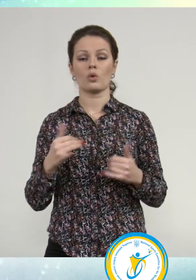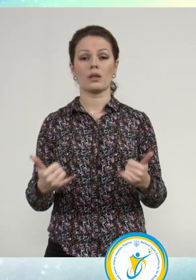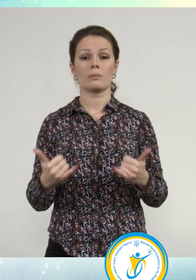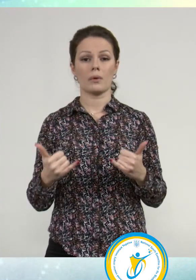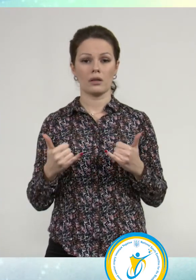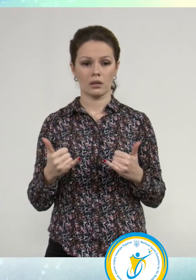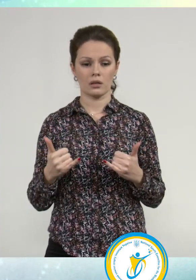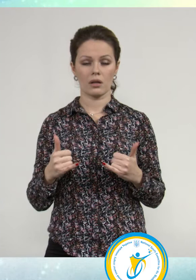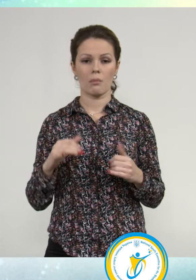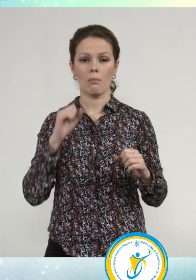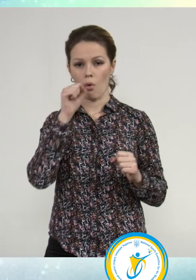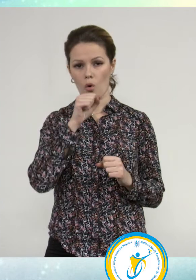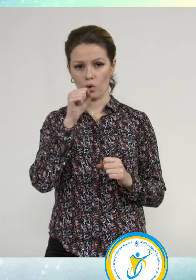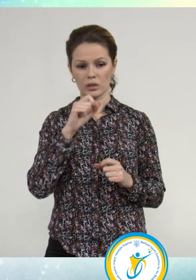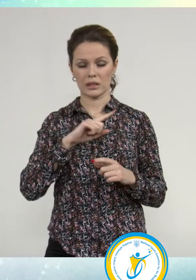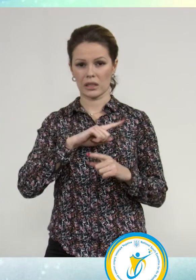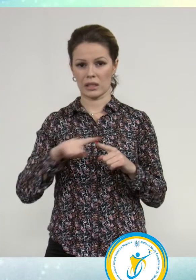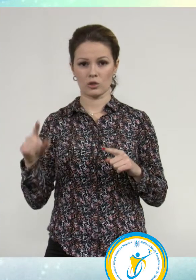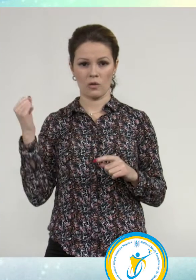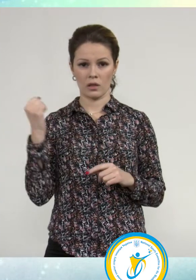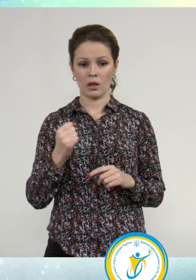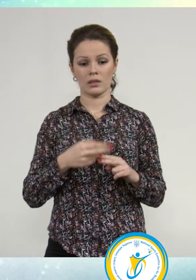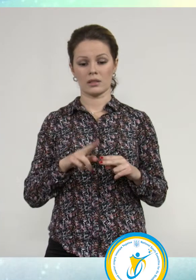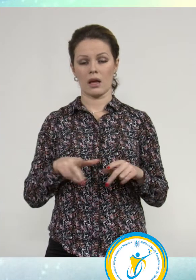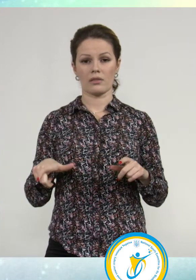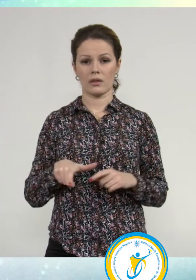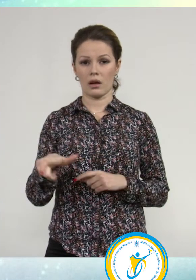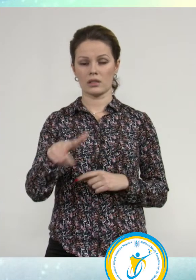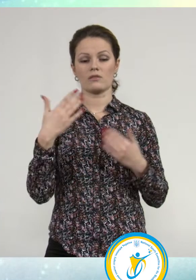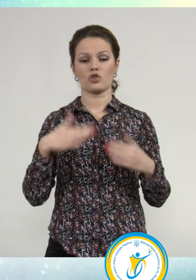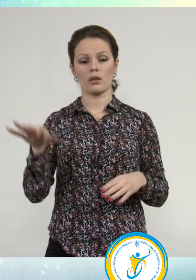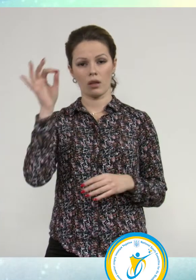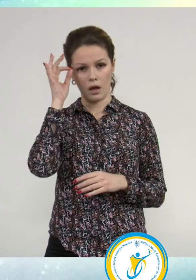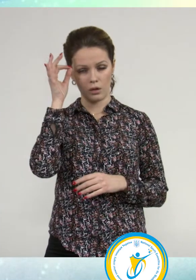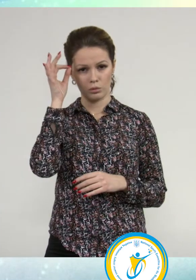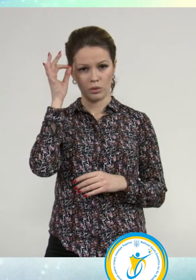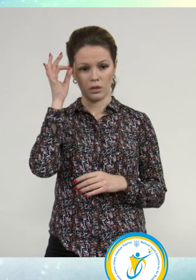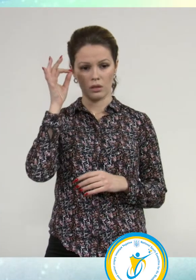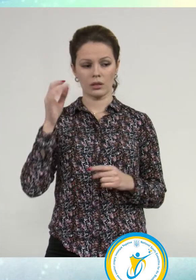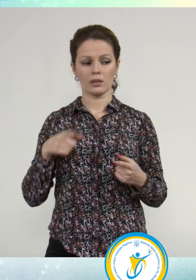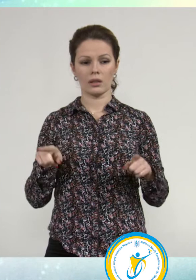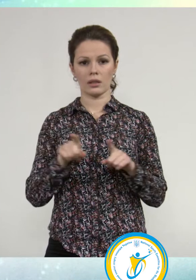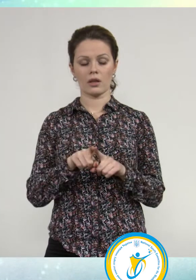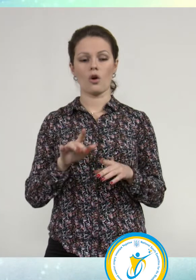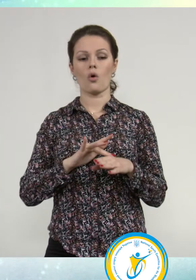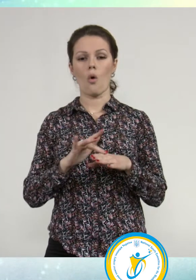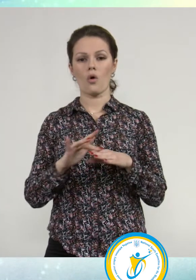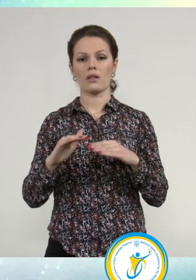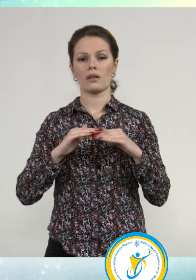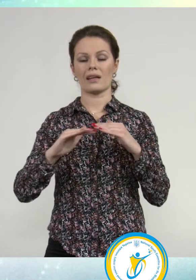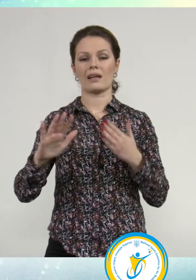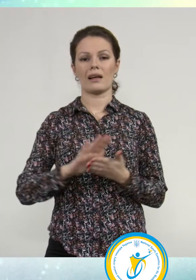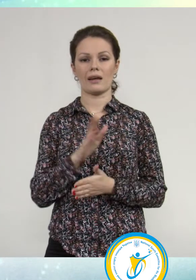то зараз от морози різко вдарили, і ця траса, от вона вже нагадує, ну ось такий голий